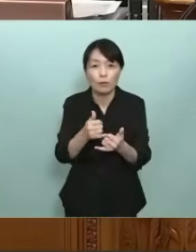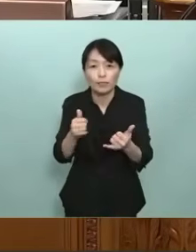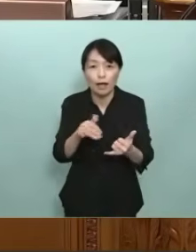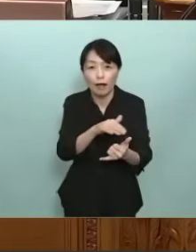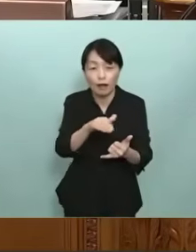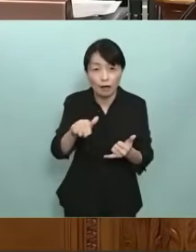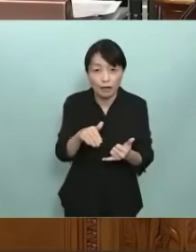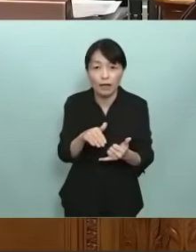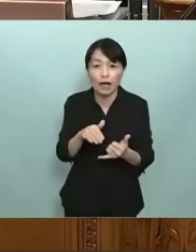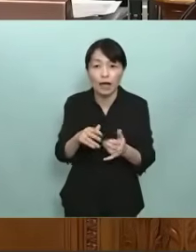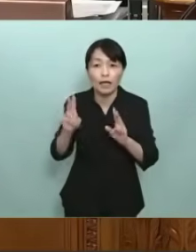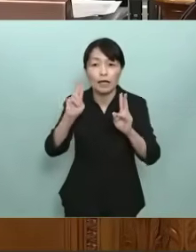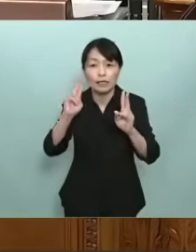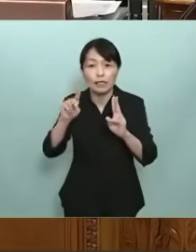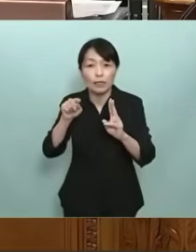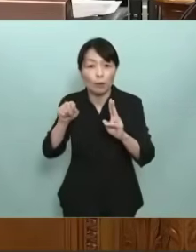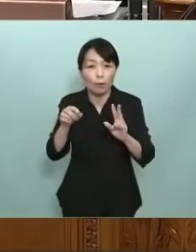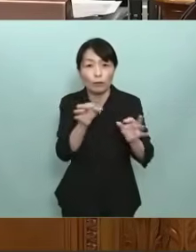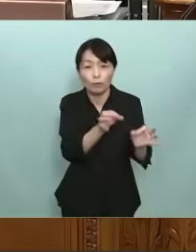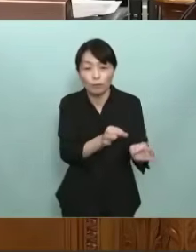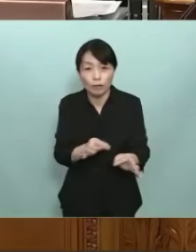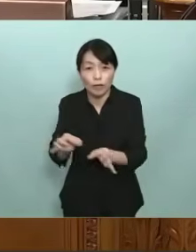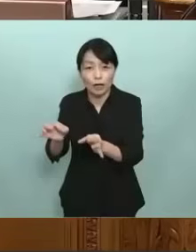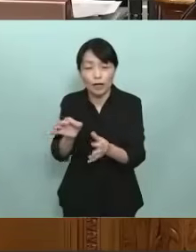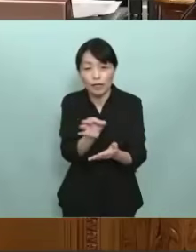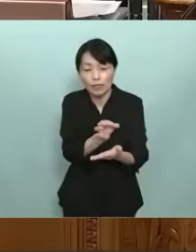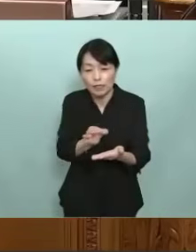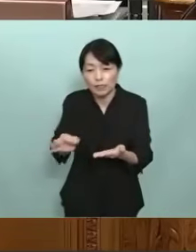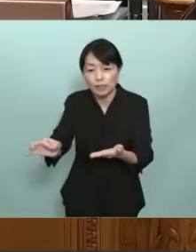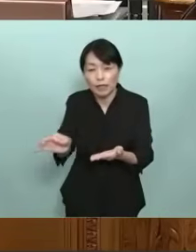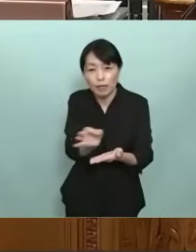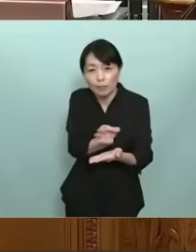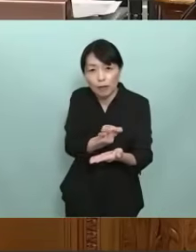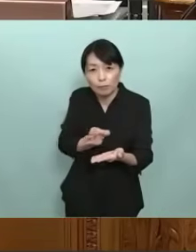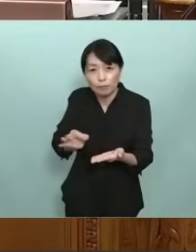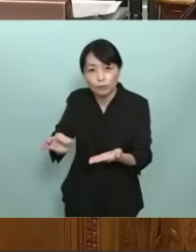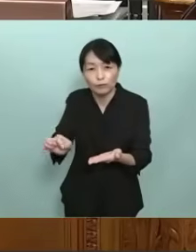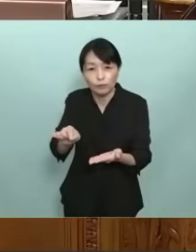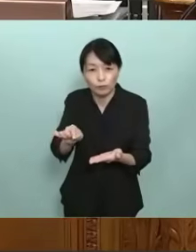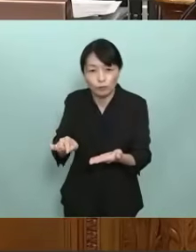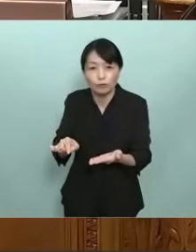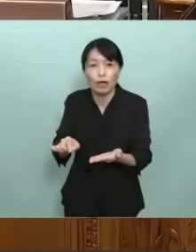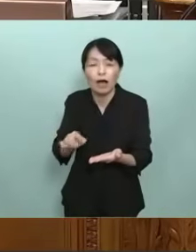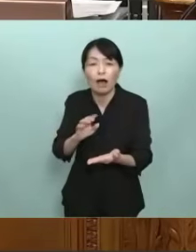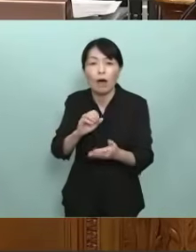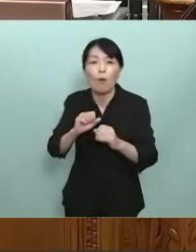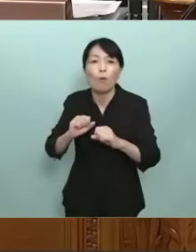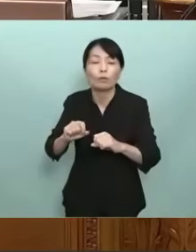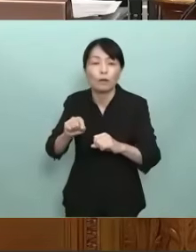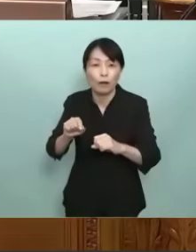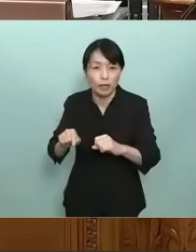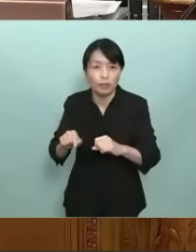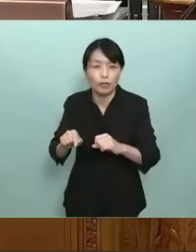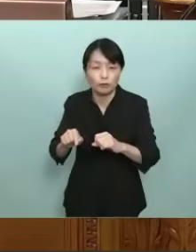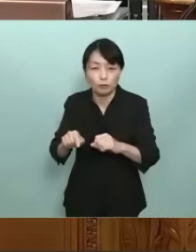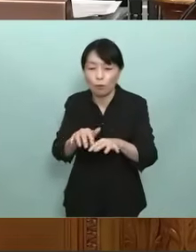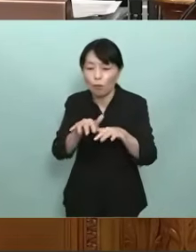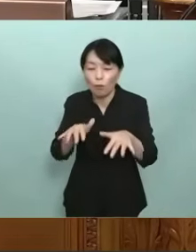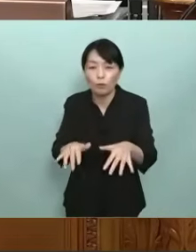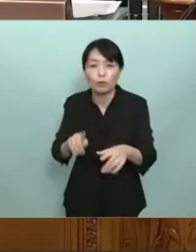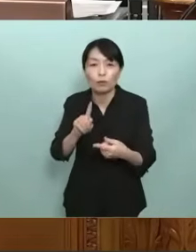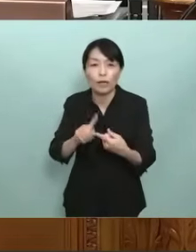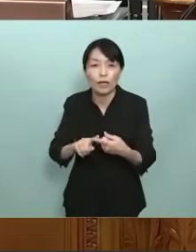回す所得の逆再分が逆再配分が行われているという構造的な問題があり